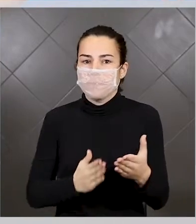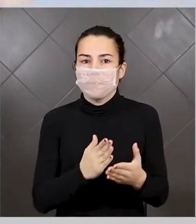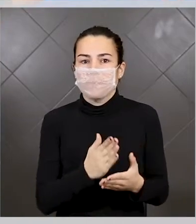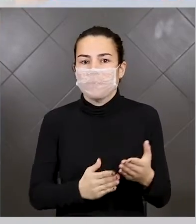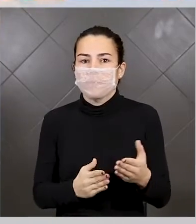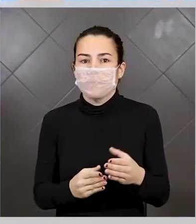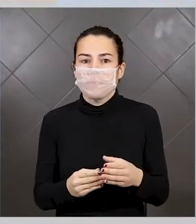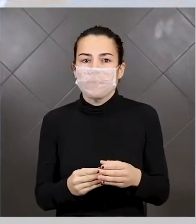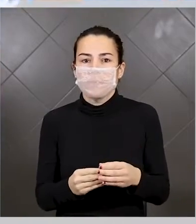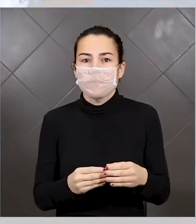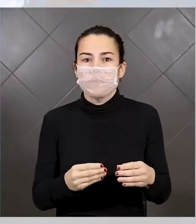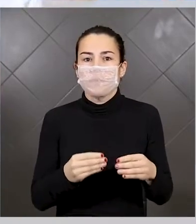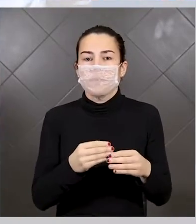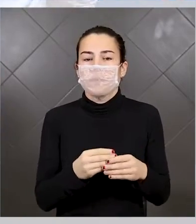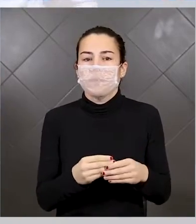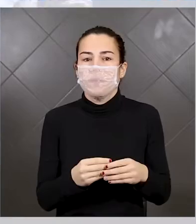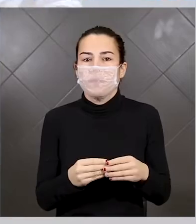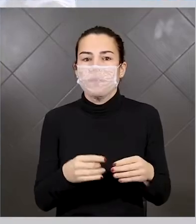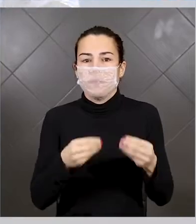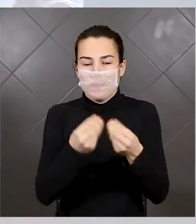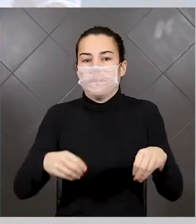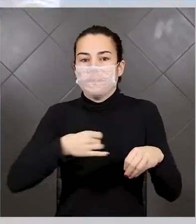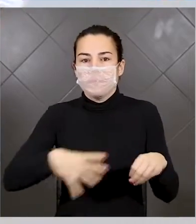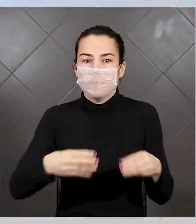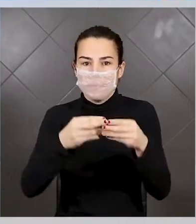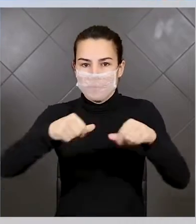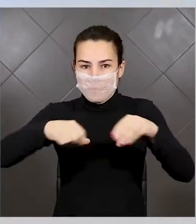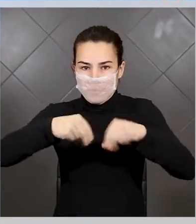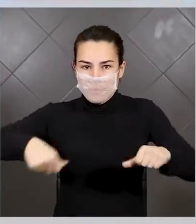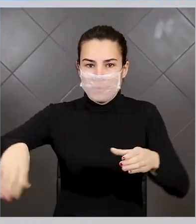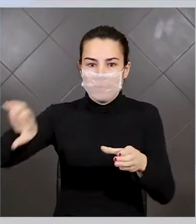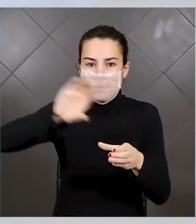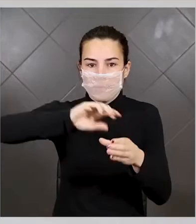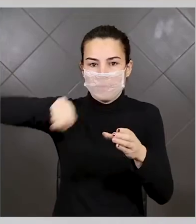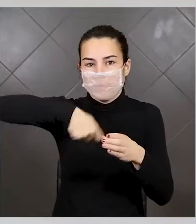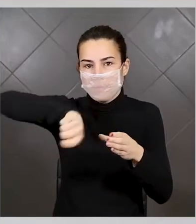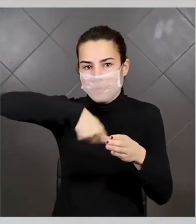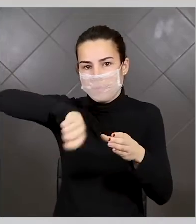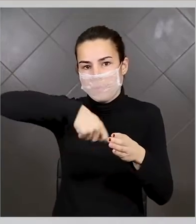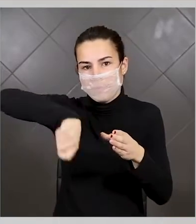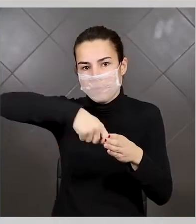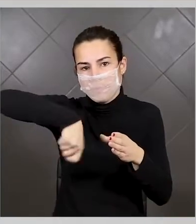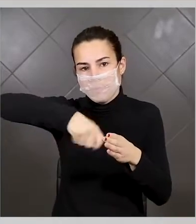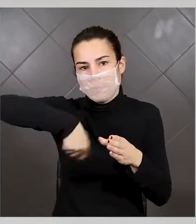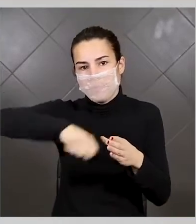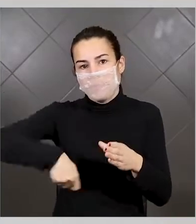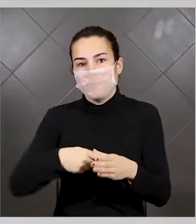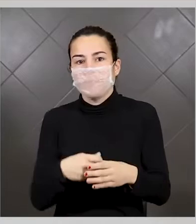això farà que ens reforci les clares, i això anirà muntant a marxa lenta.